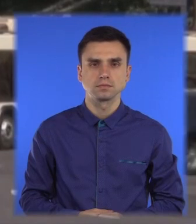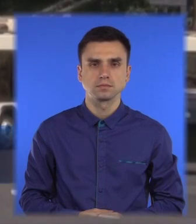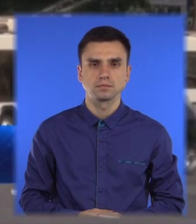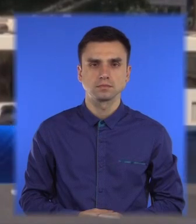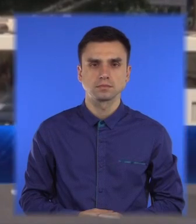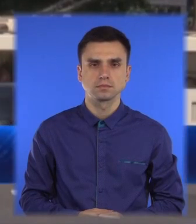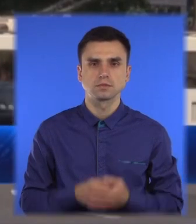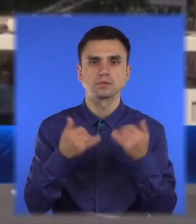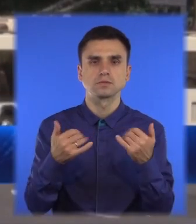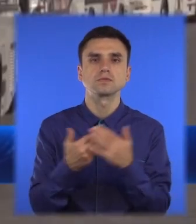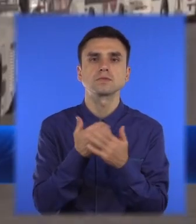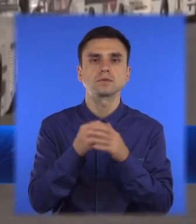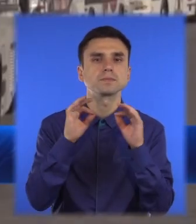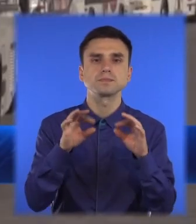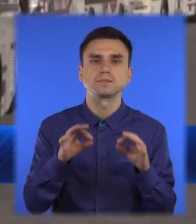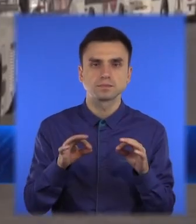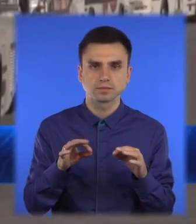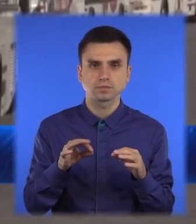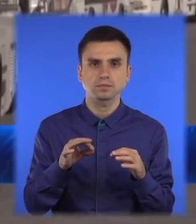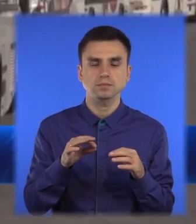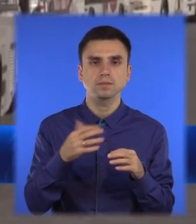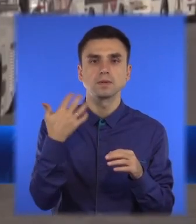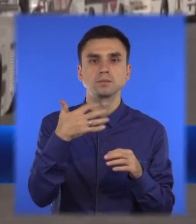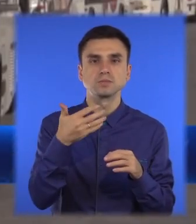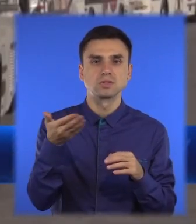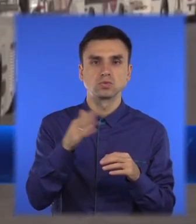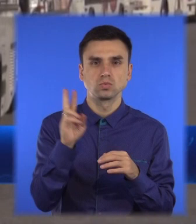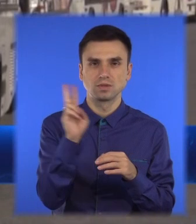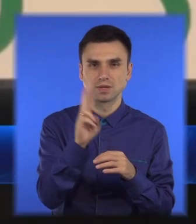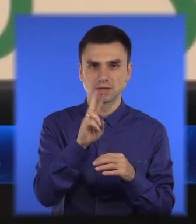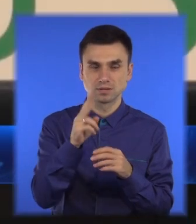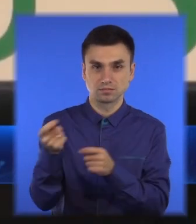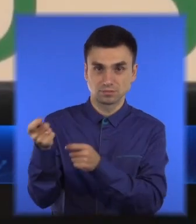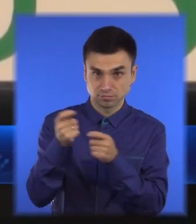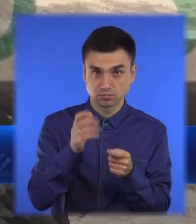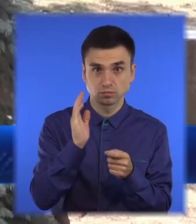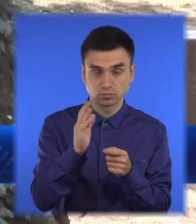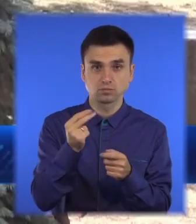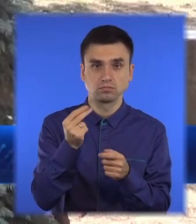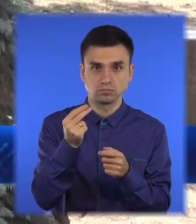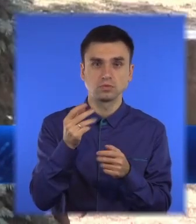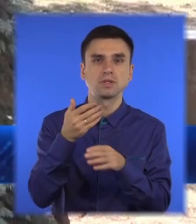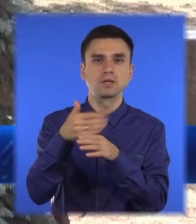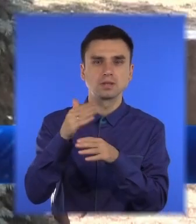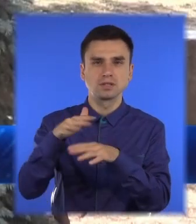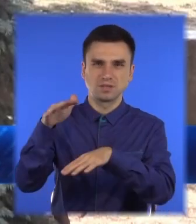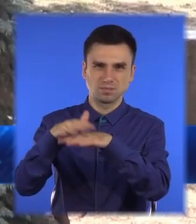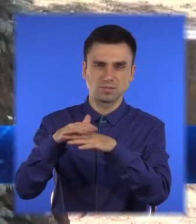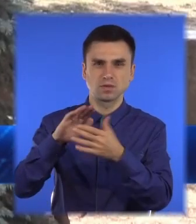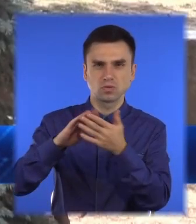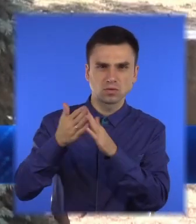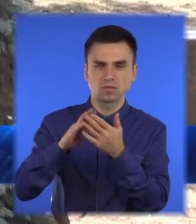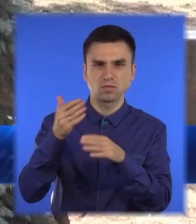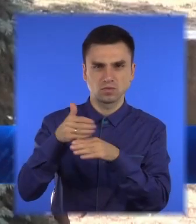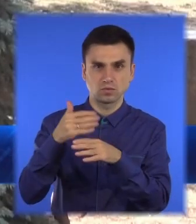Дивіться у випуску. Гроші на 50 тролейбусів. Кредитний договір з банком вже підписали. Тому наша